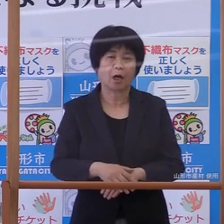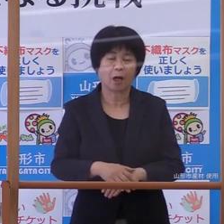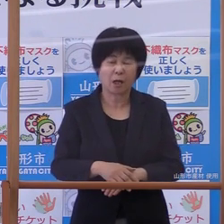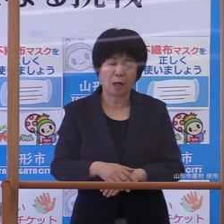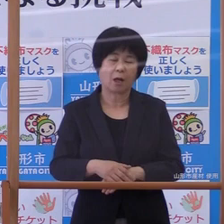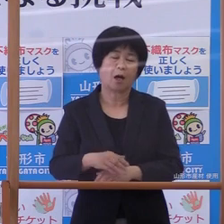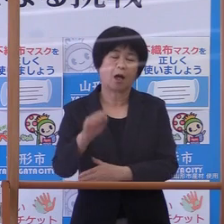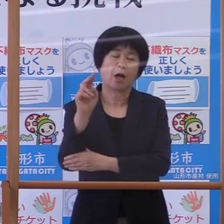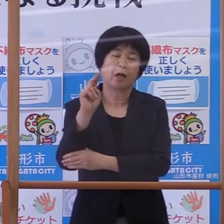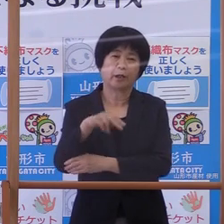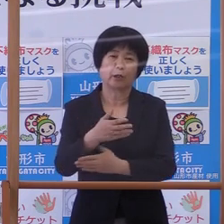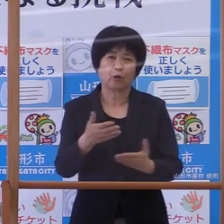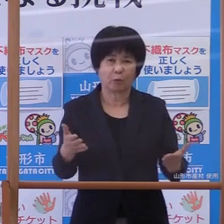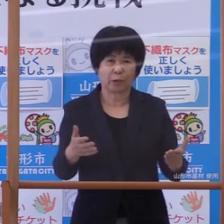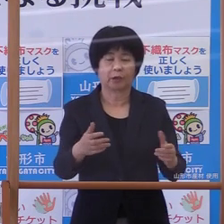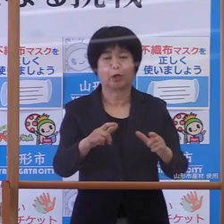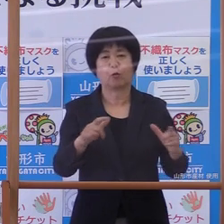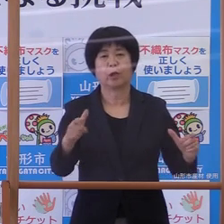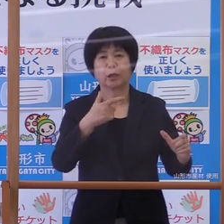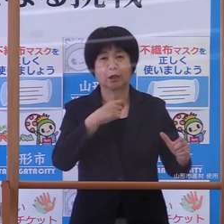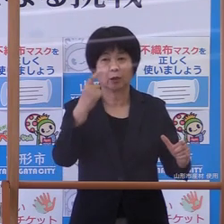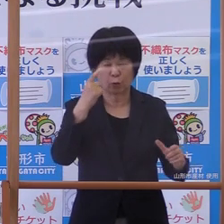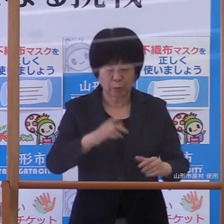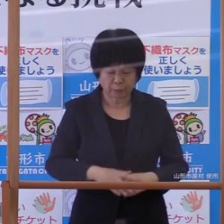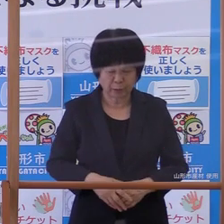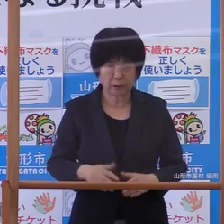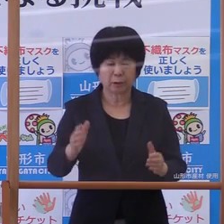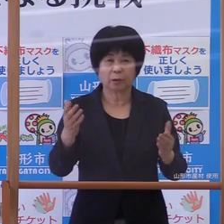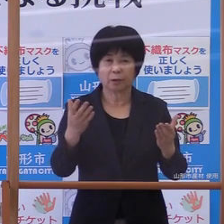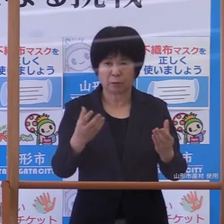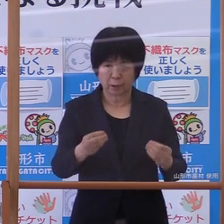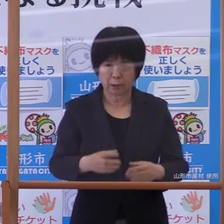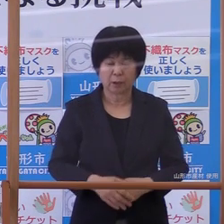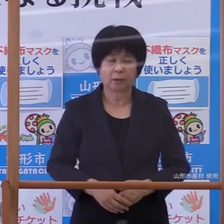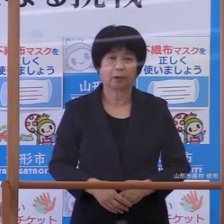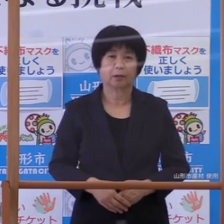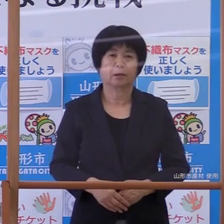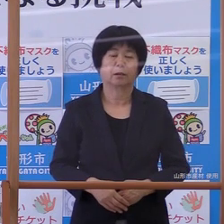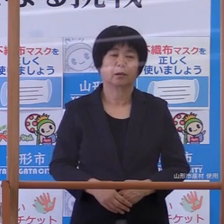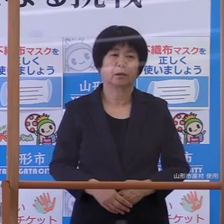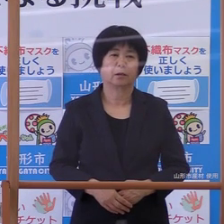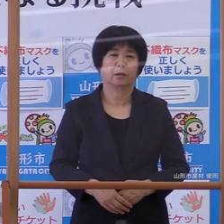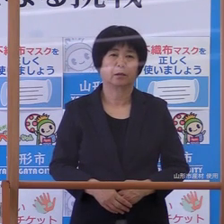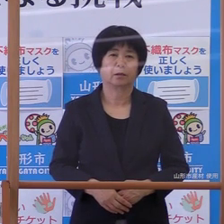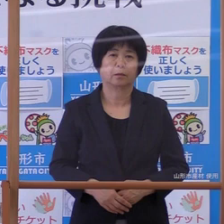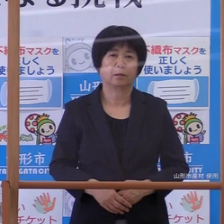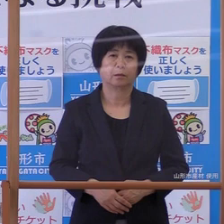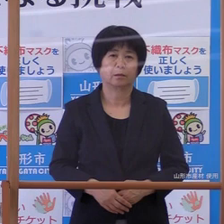やしていきたいというふうに考えてございます。以上です。 わかりました。ありがとうございます。